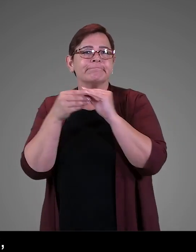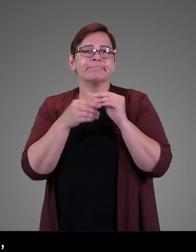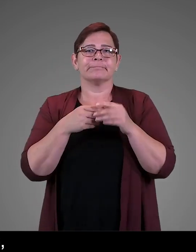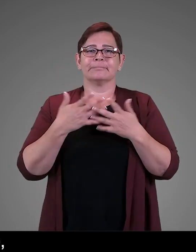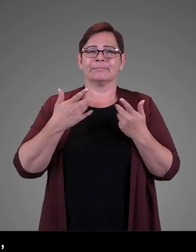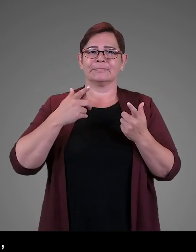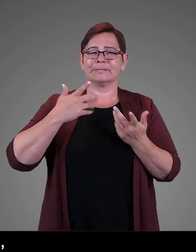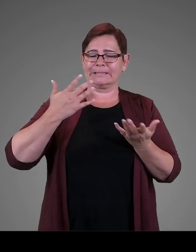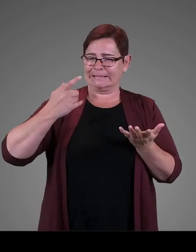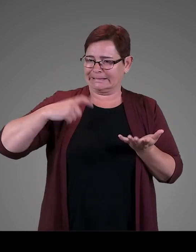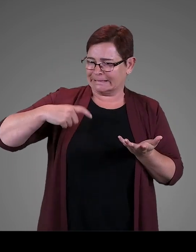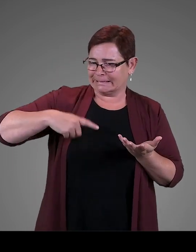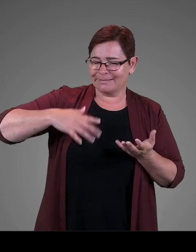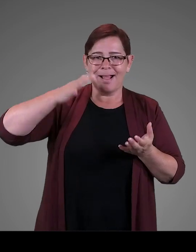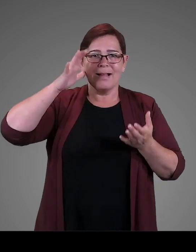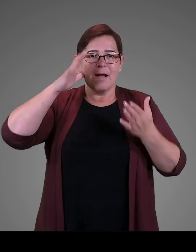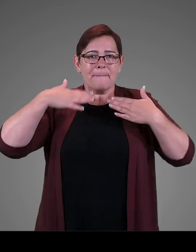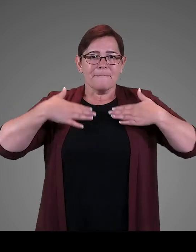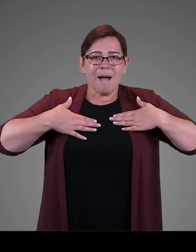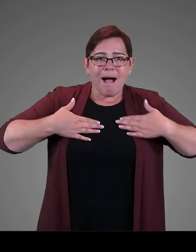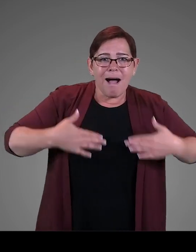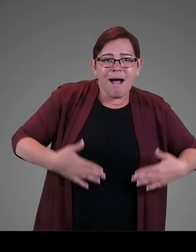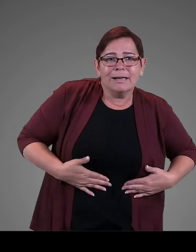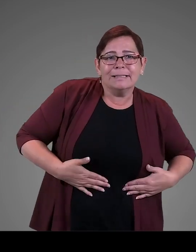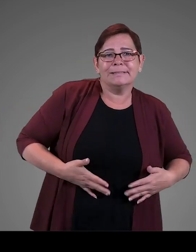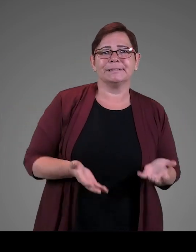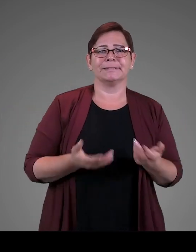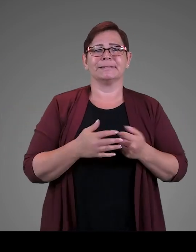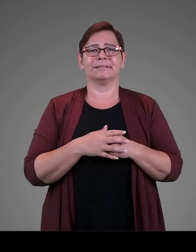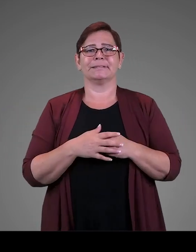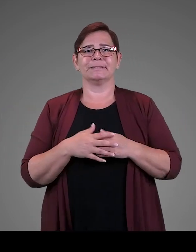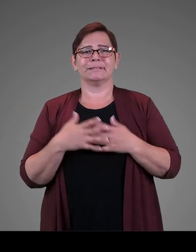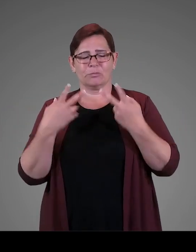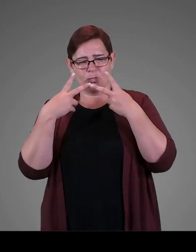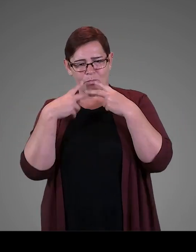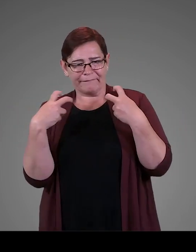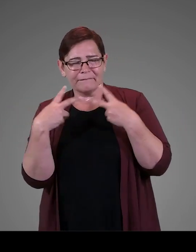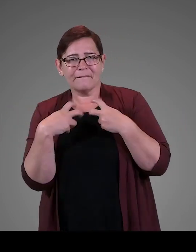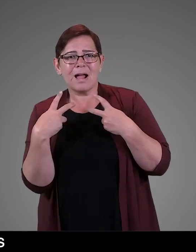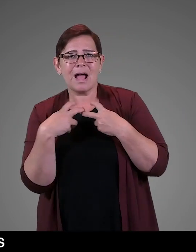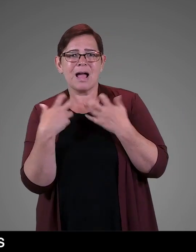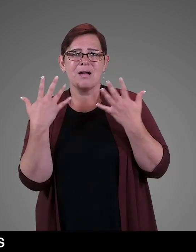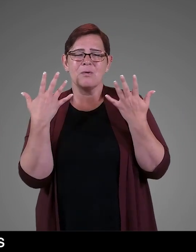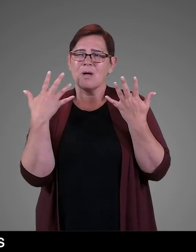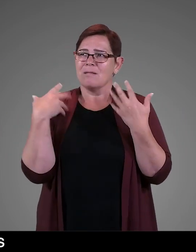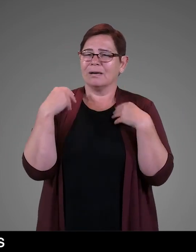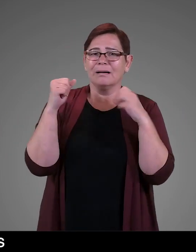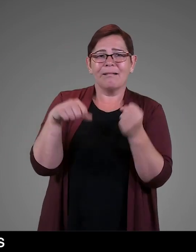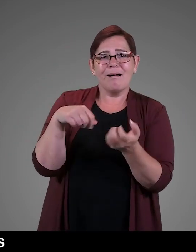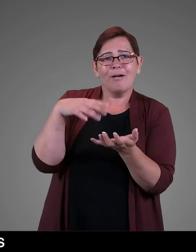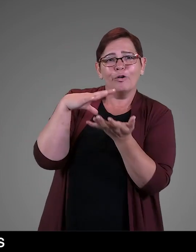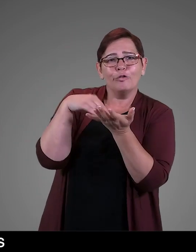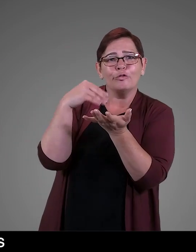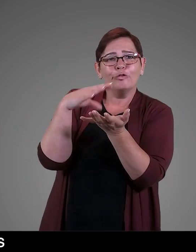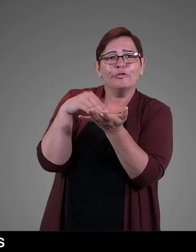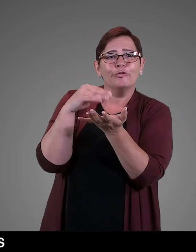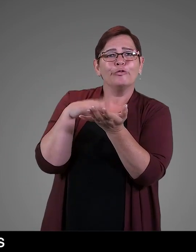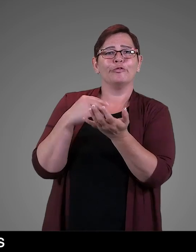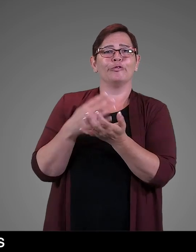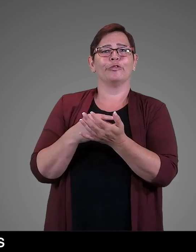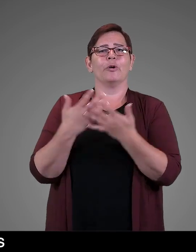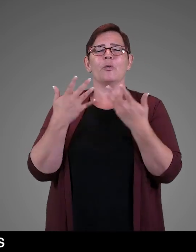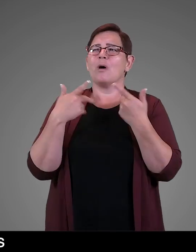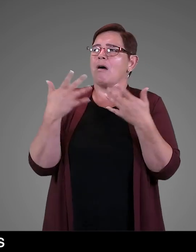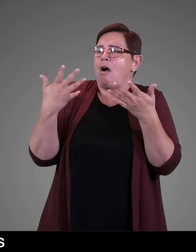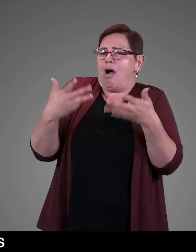dit, par exemple, de la nécessité de écouter notre corps, puis de réfléchir sur ce